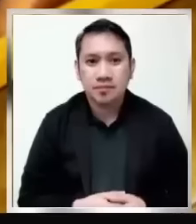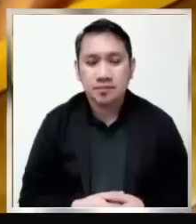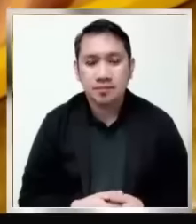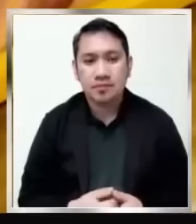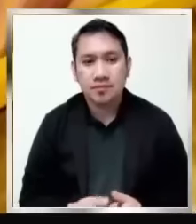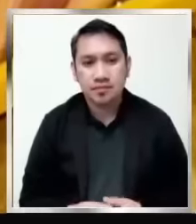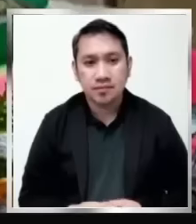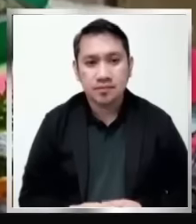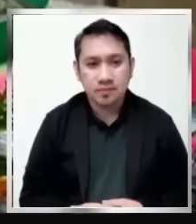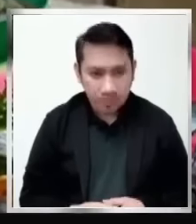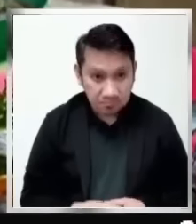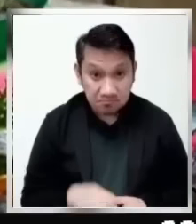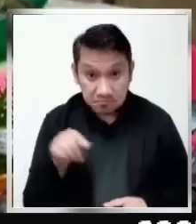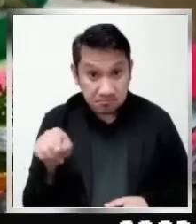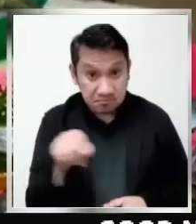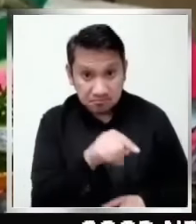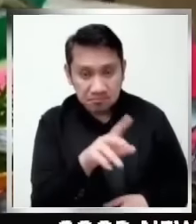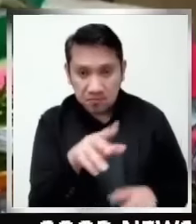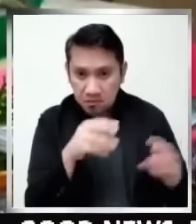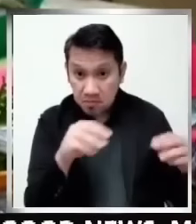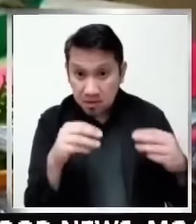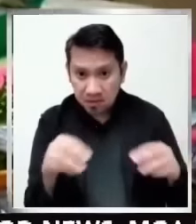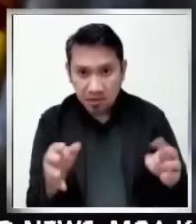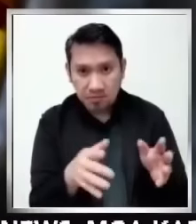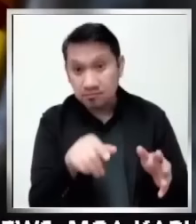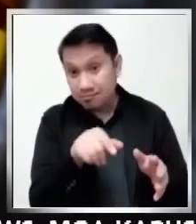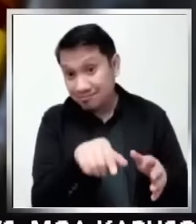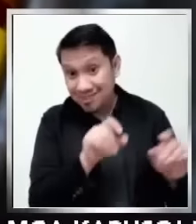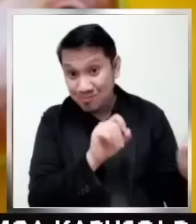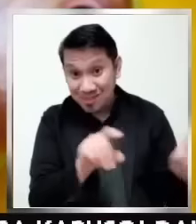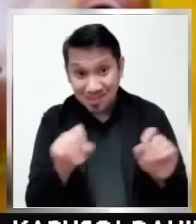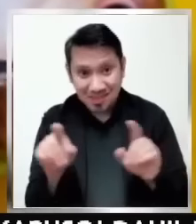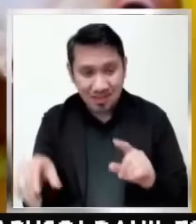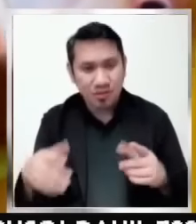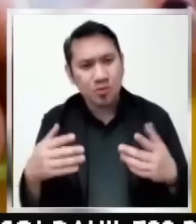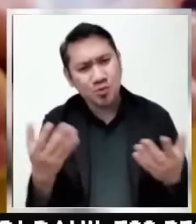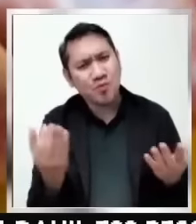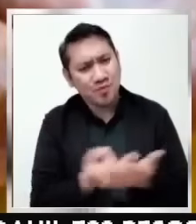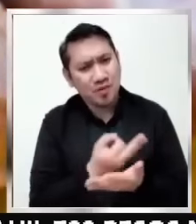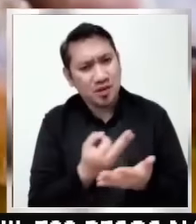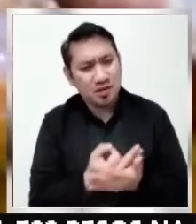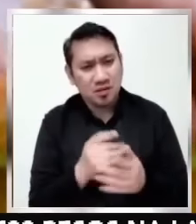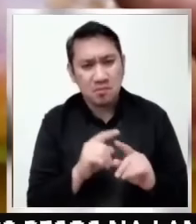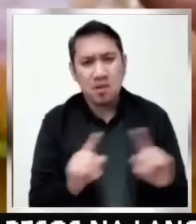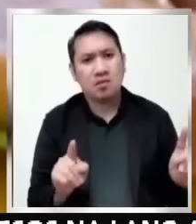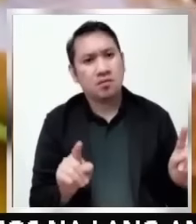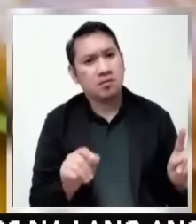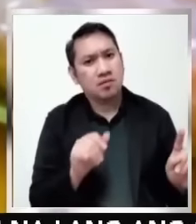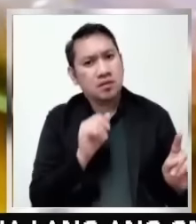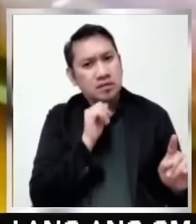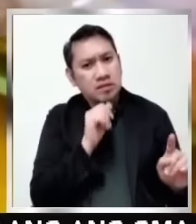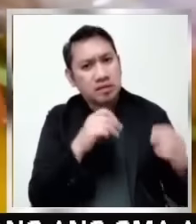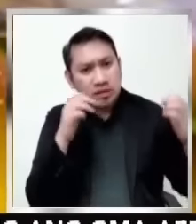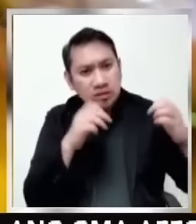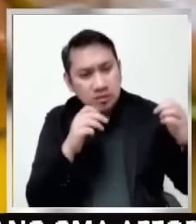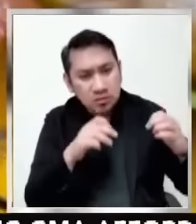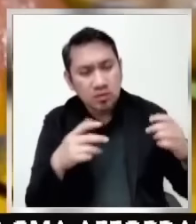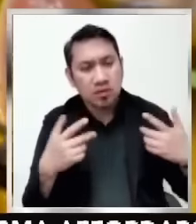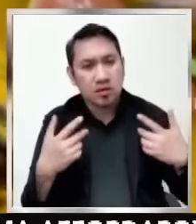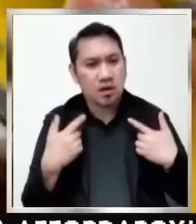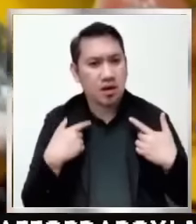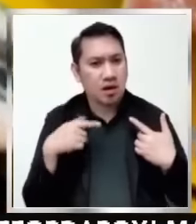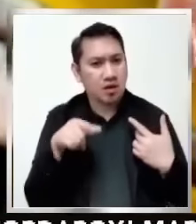Ang mga istang binibenta sa palengkang ito sa bayan ng Loay, Bohol, abay laging fresh. Pero sino mag-aakala na dito rin pala nakabingwit ng sariwang kaalaman tungkol sa